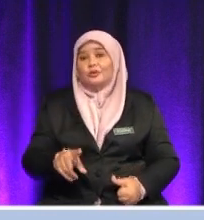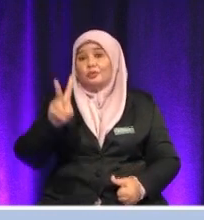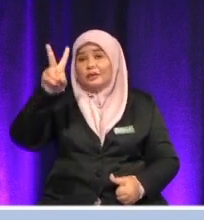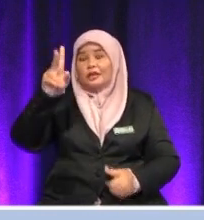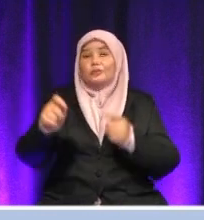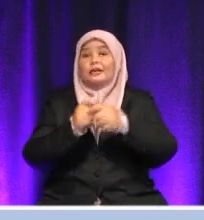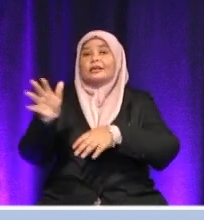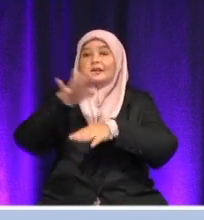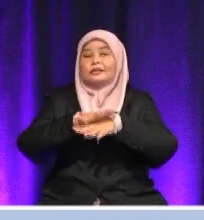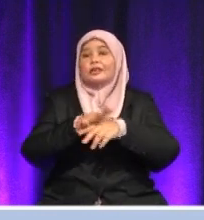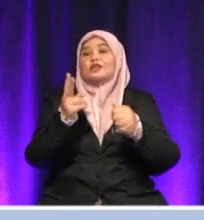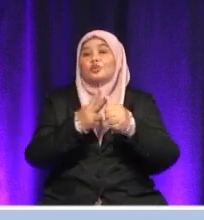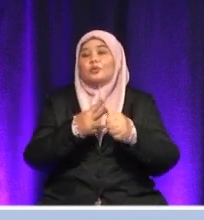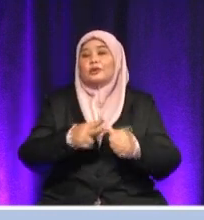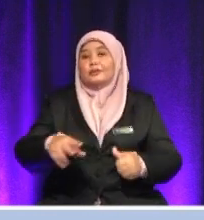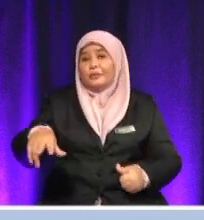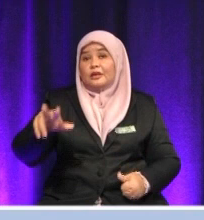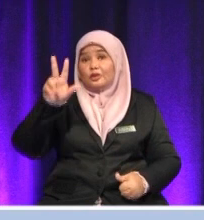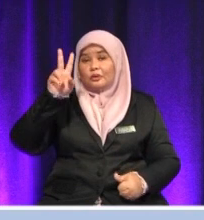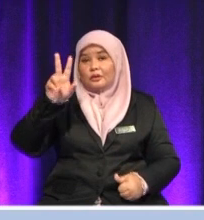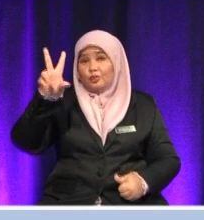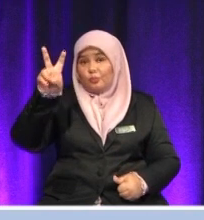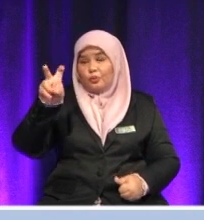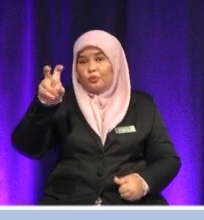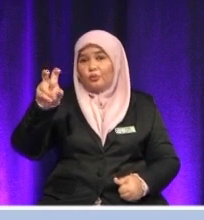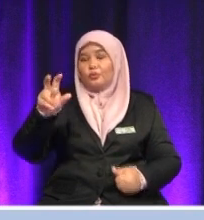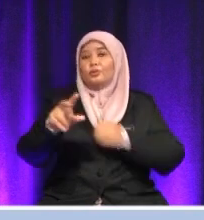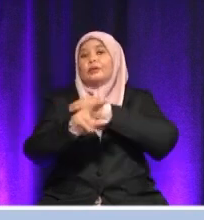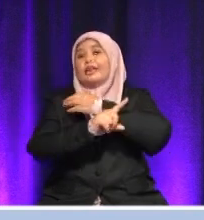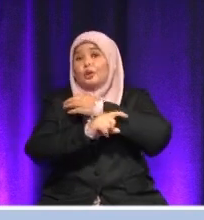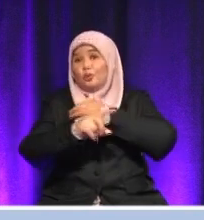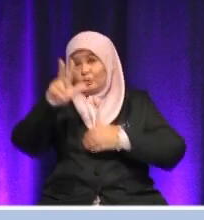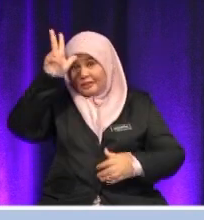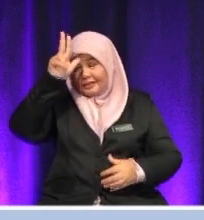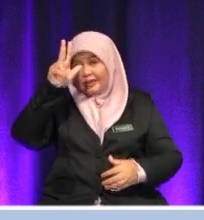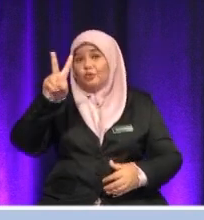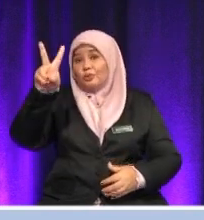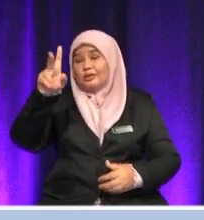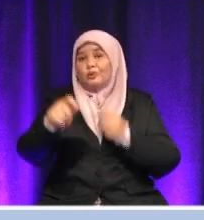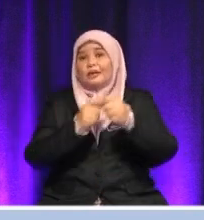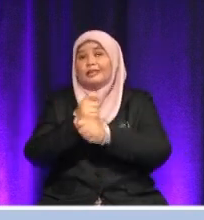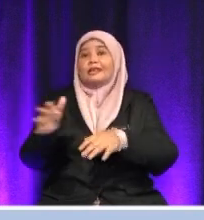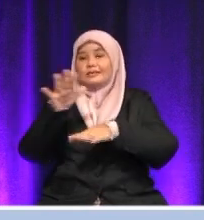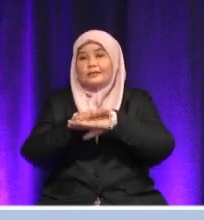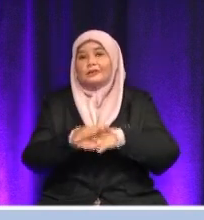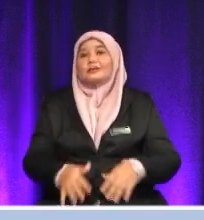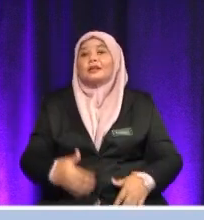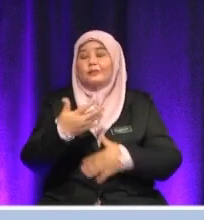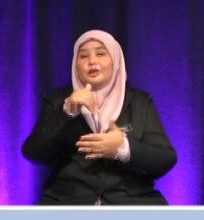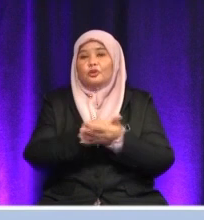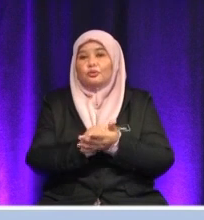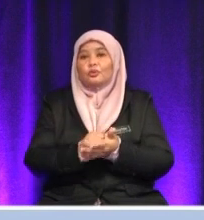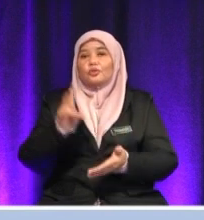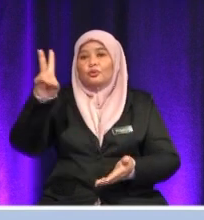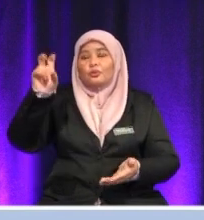atas. Okey, yang ketiga pula, 20 ekor unta betina 2 tahun ke atas. Lepas tu 20 ekor unta